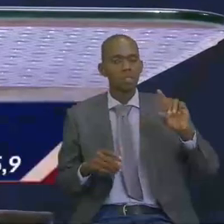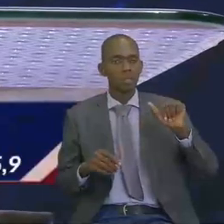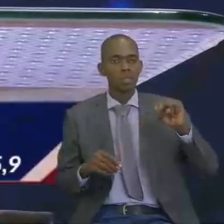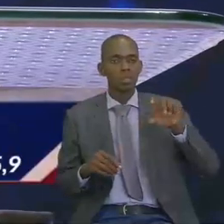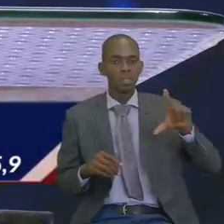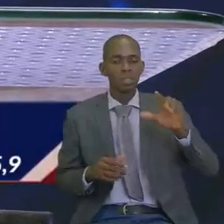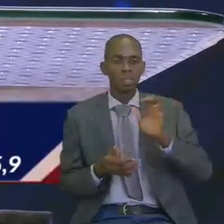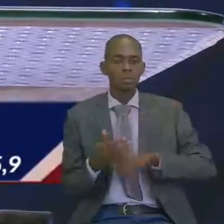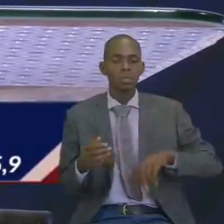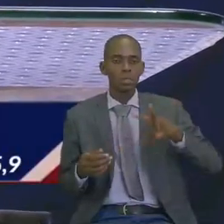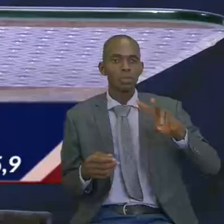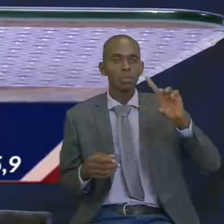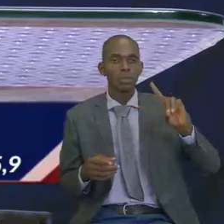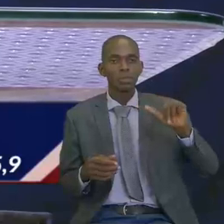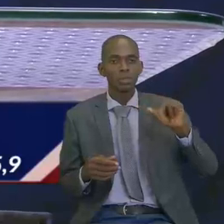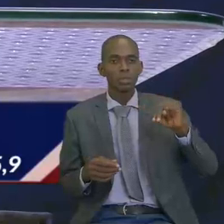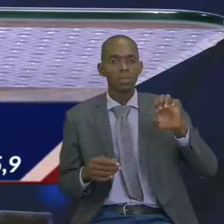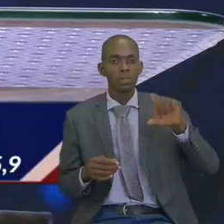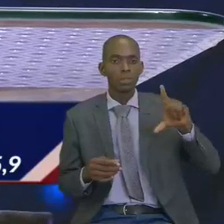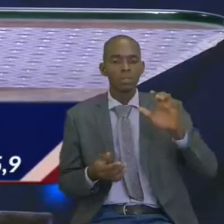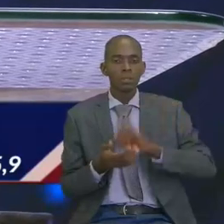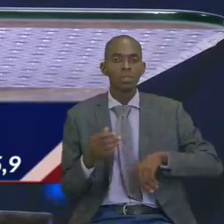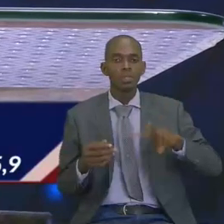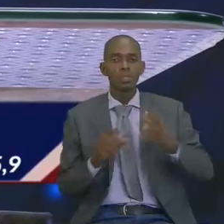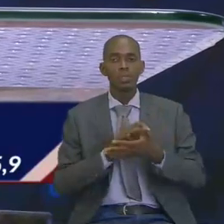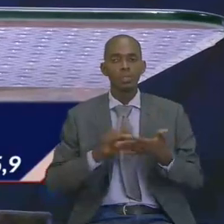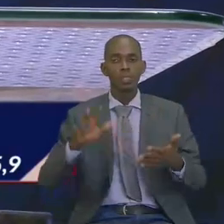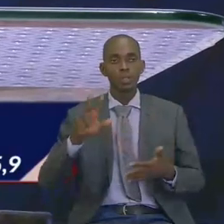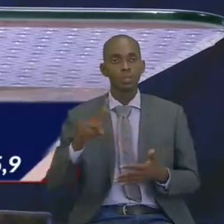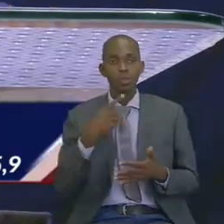on va à Daniel chapitre 2, le verset 32.